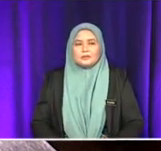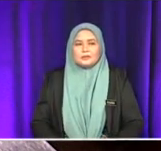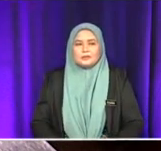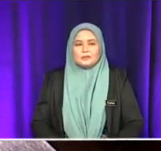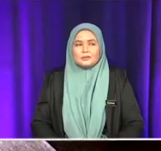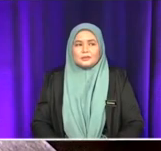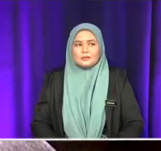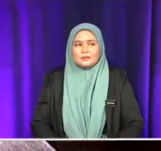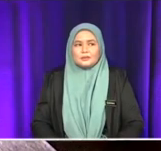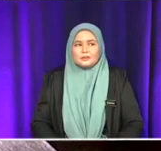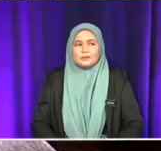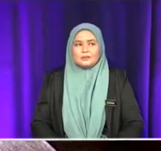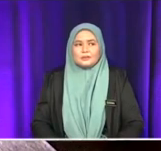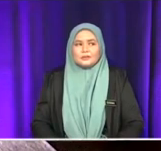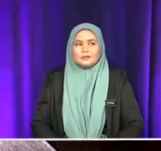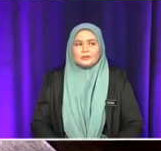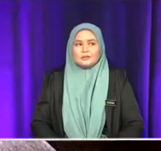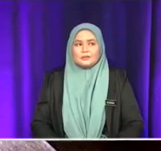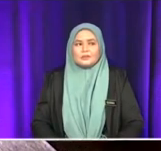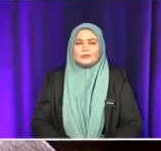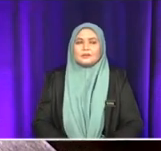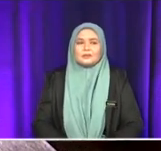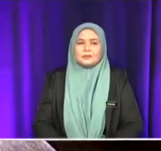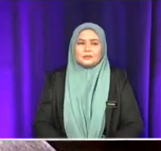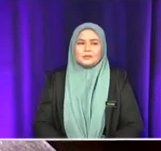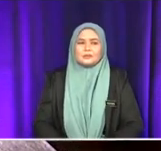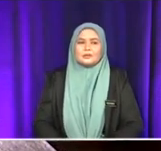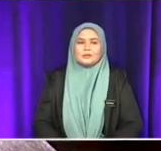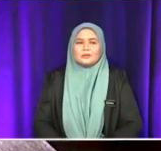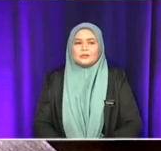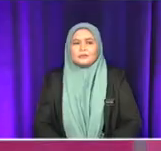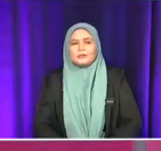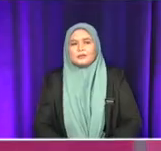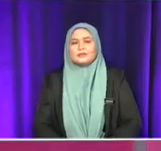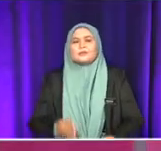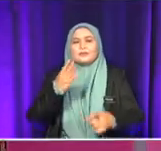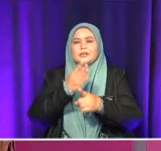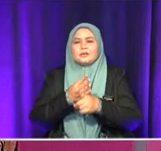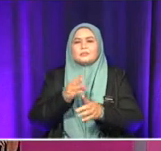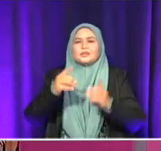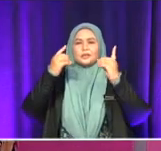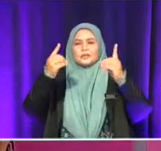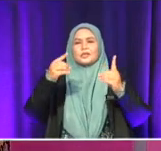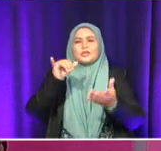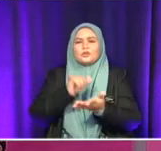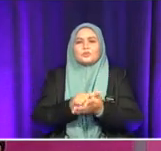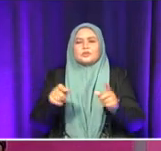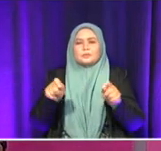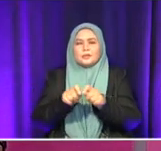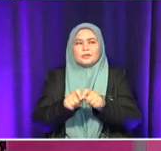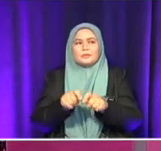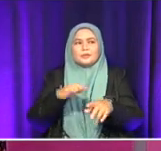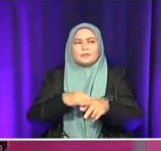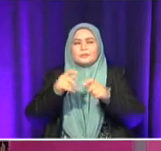tentang topik segmen kita pada kali ini sebenarnya pendidikan itu seperti pada